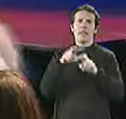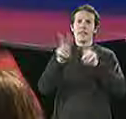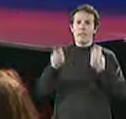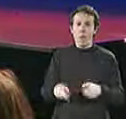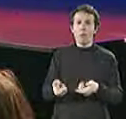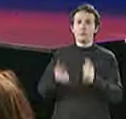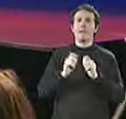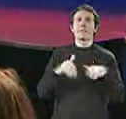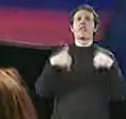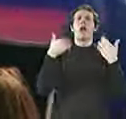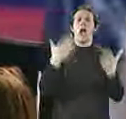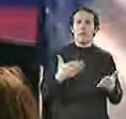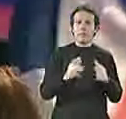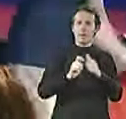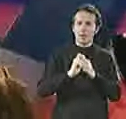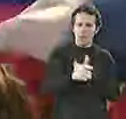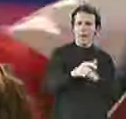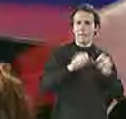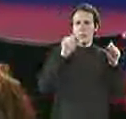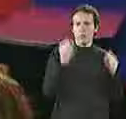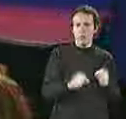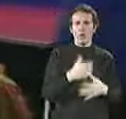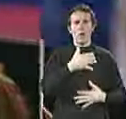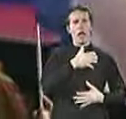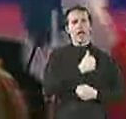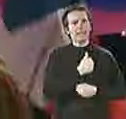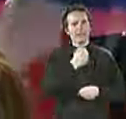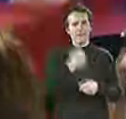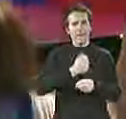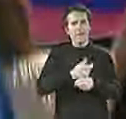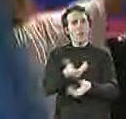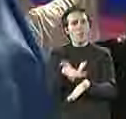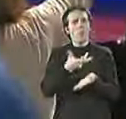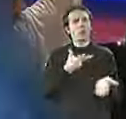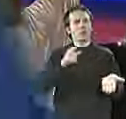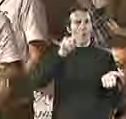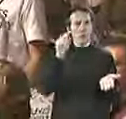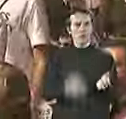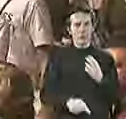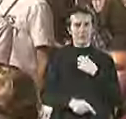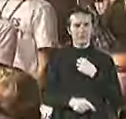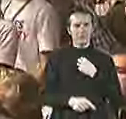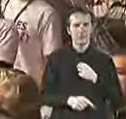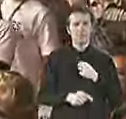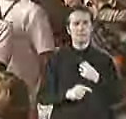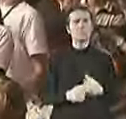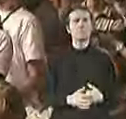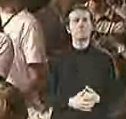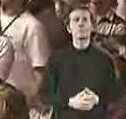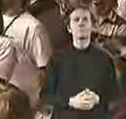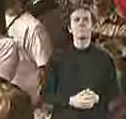cette formation qualifiante, on doit accepter l'emploi que l'on vous propose.